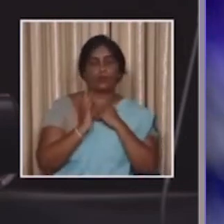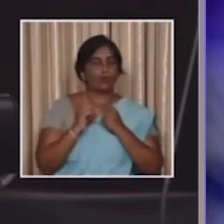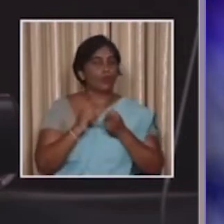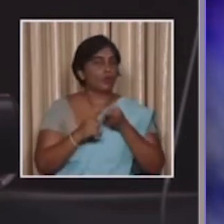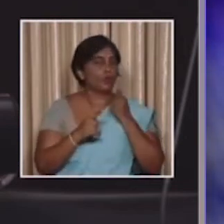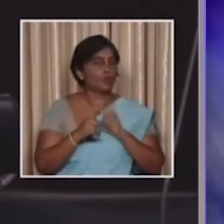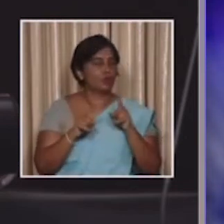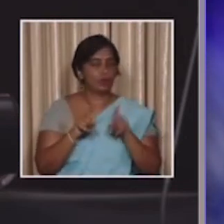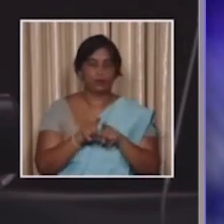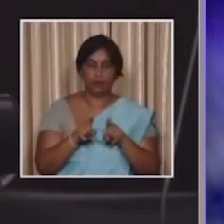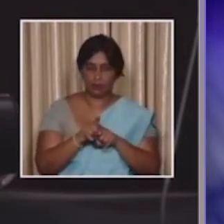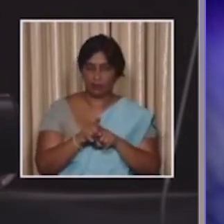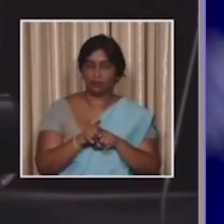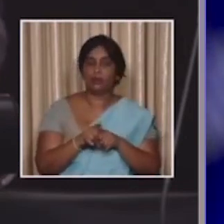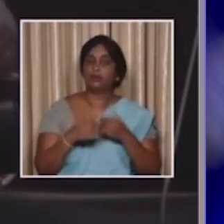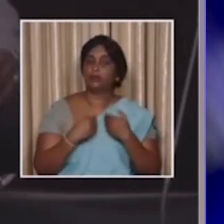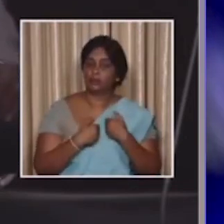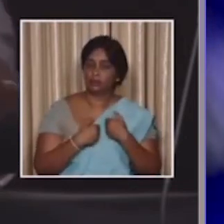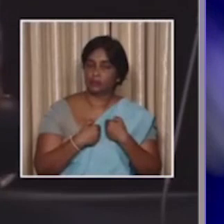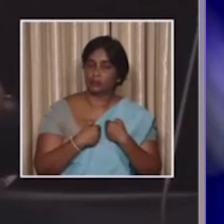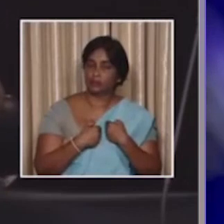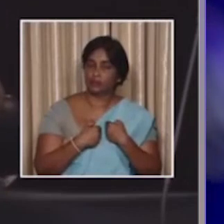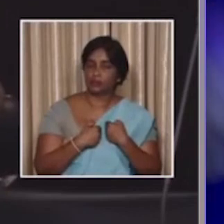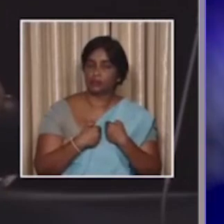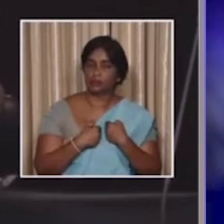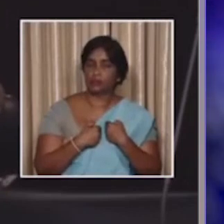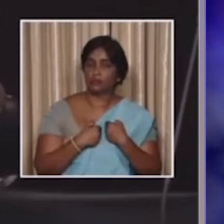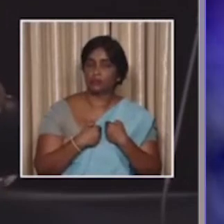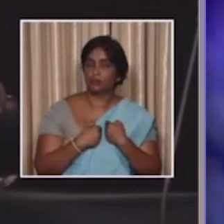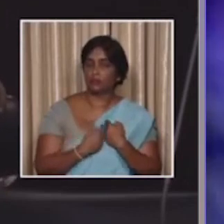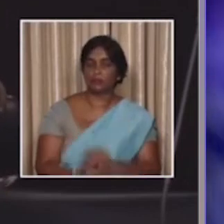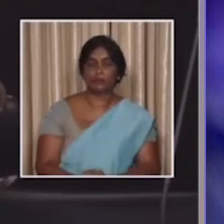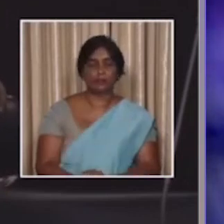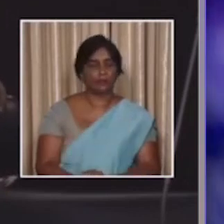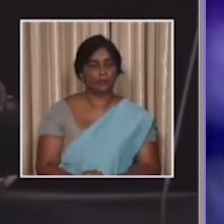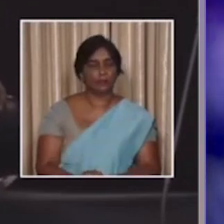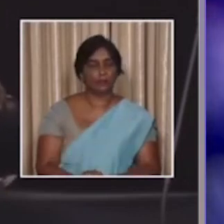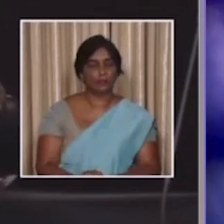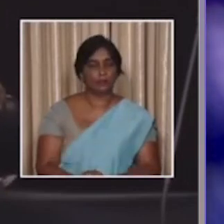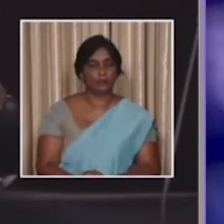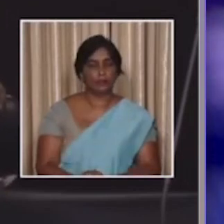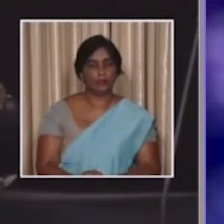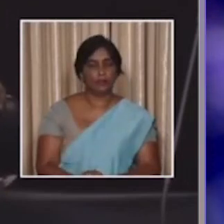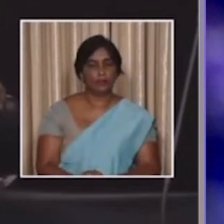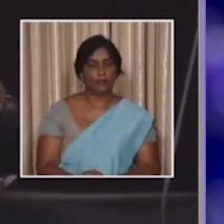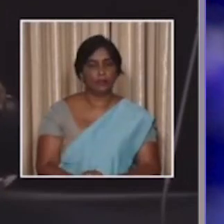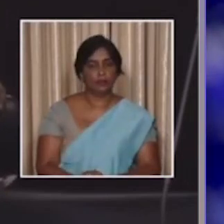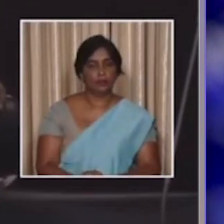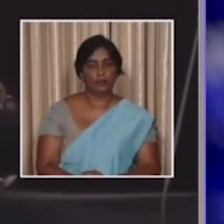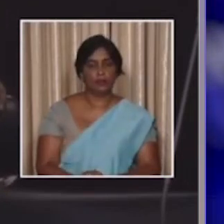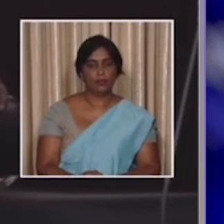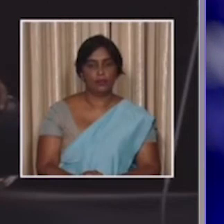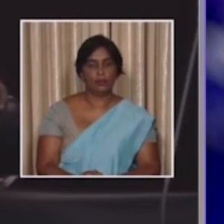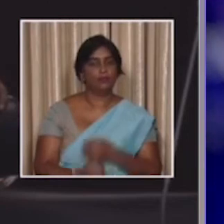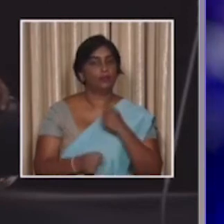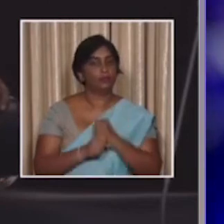அந்த பணங்களை வெளிக்கொண்டு வந்தால் நாட்டின் பொருளாதார நெருக்கடியை ஓரளவுக்கு தீர்க்க முடியும். நாட்டின் பணம் களவாடப்பட்டதால் தான் பொருளாதார